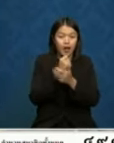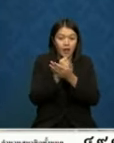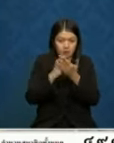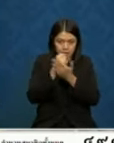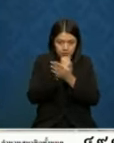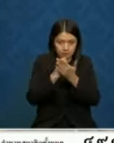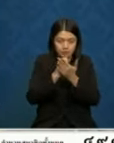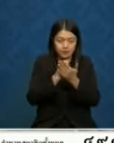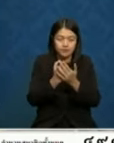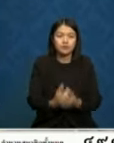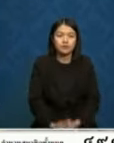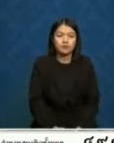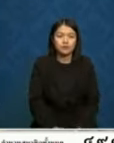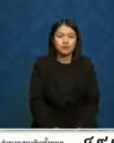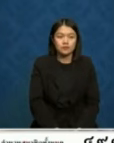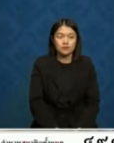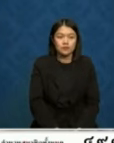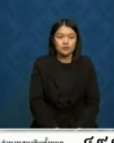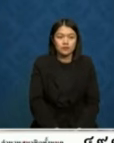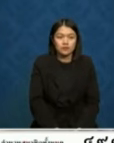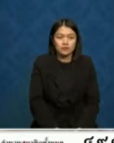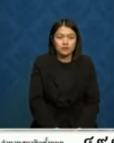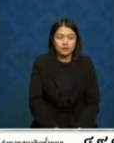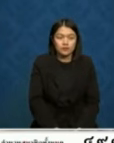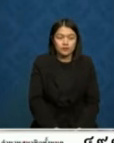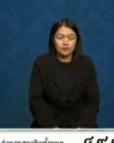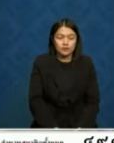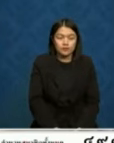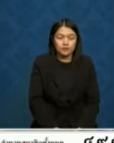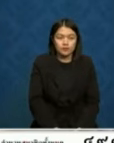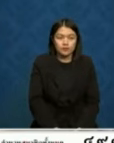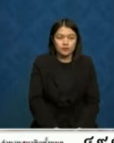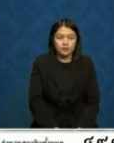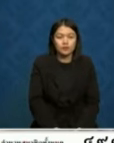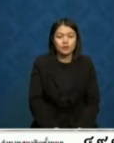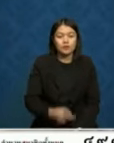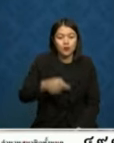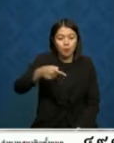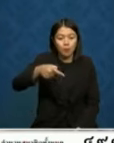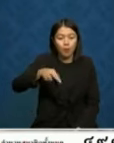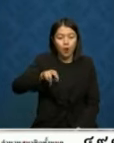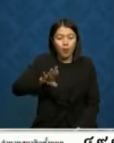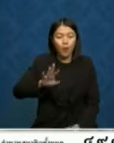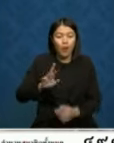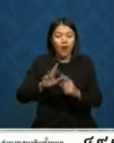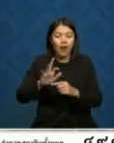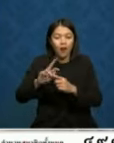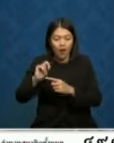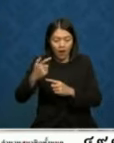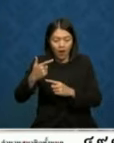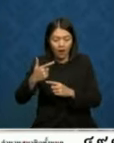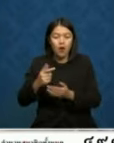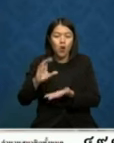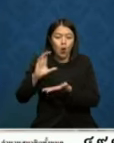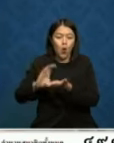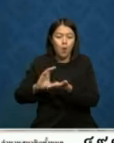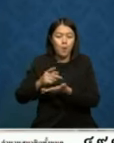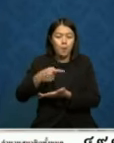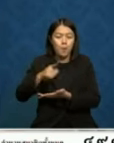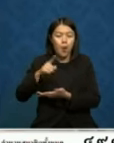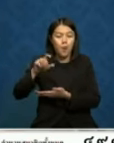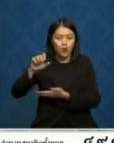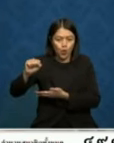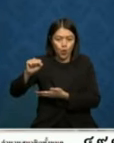ดครับท่านประธานท่านประธานที่เคารพครับในร่างพระราชบัญญัติฉบับนี้งบประมาณของปปส.